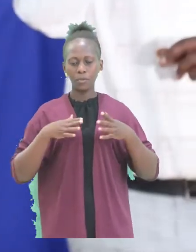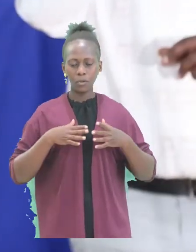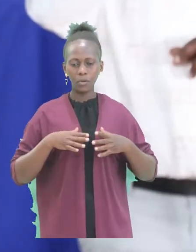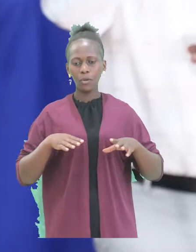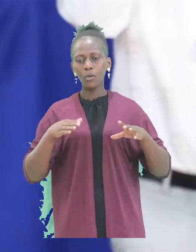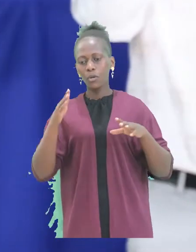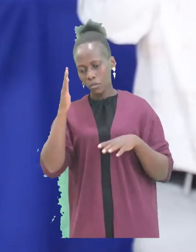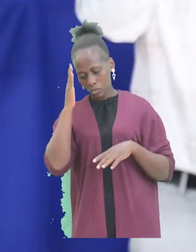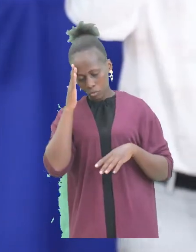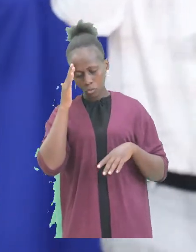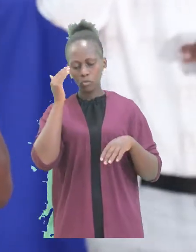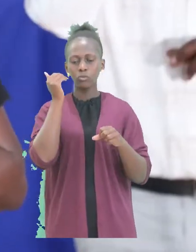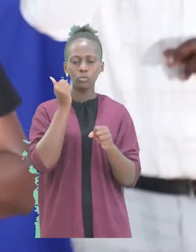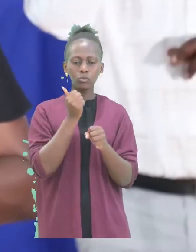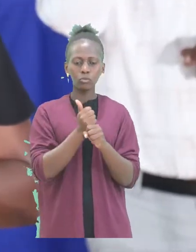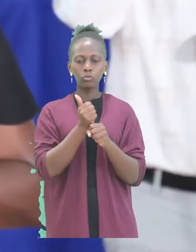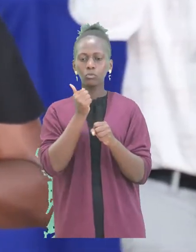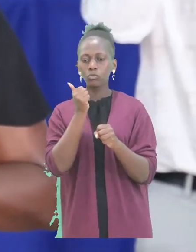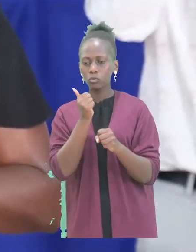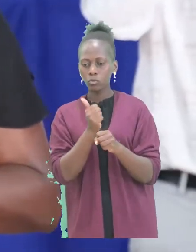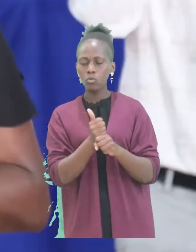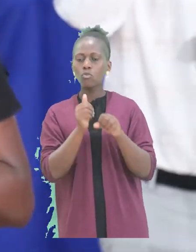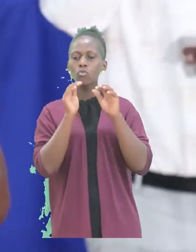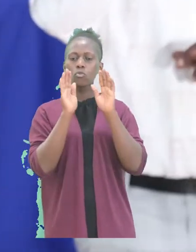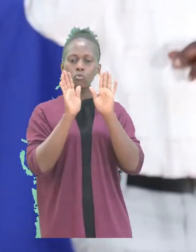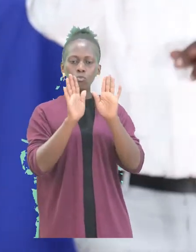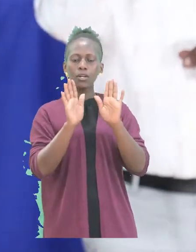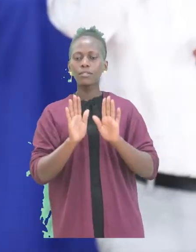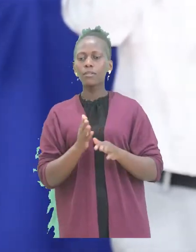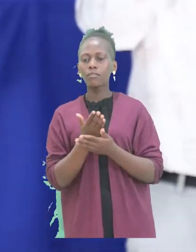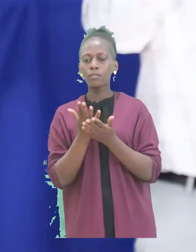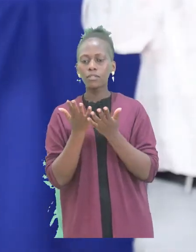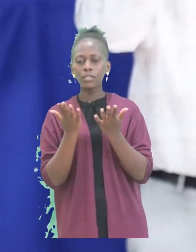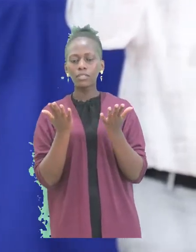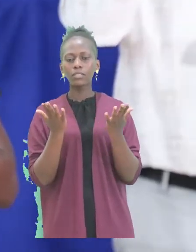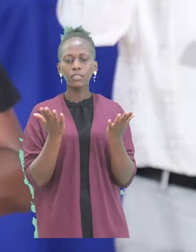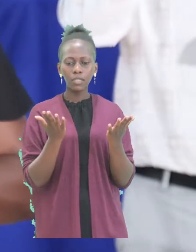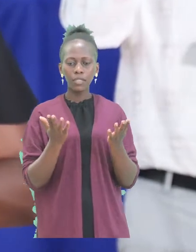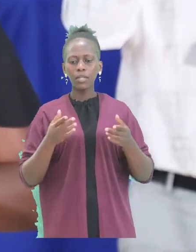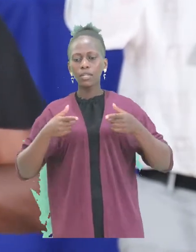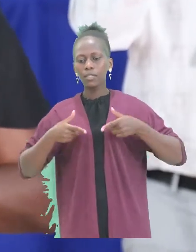naijulikane, watenda mambo makuu. Jehova,